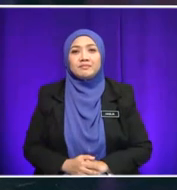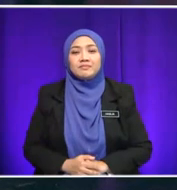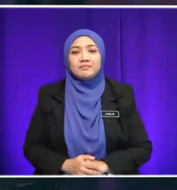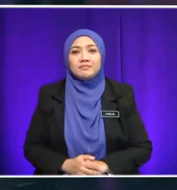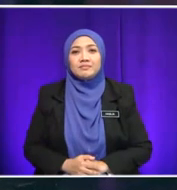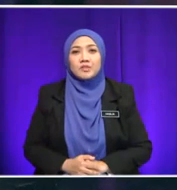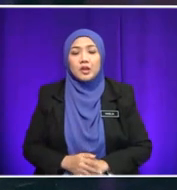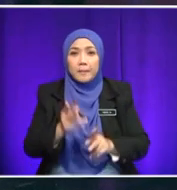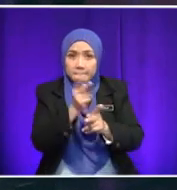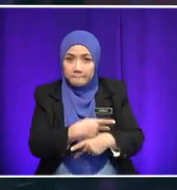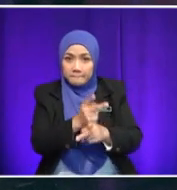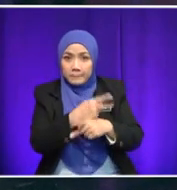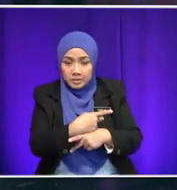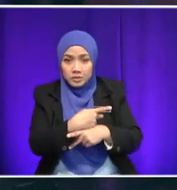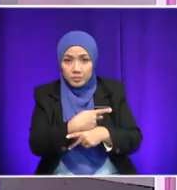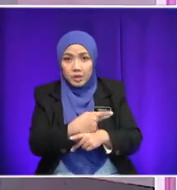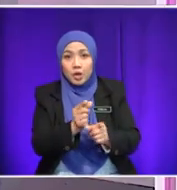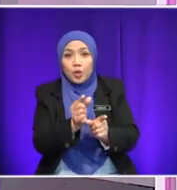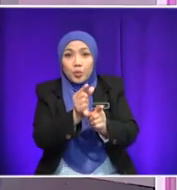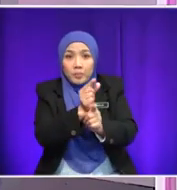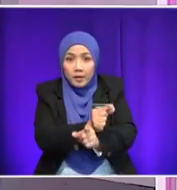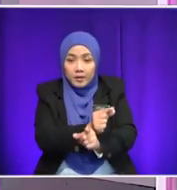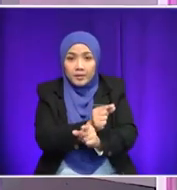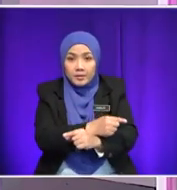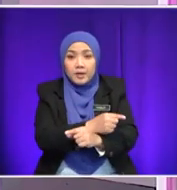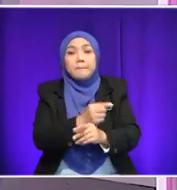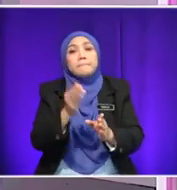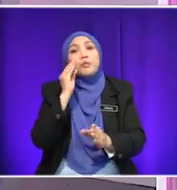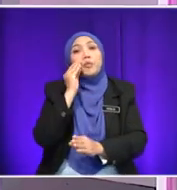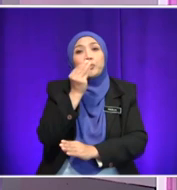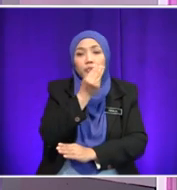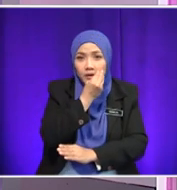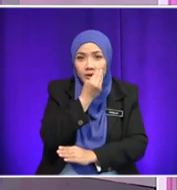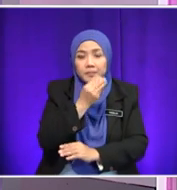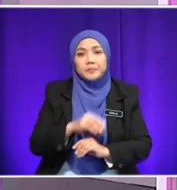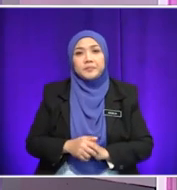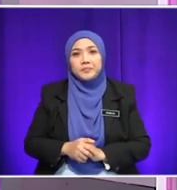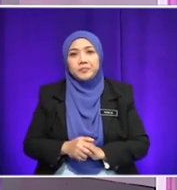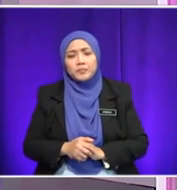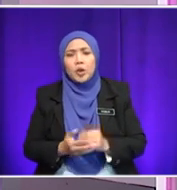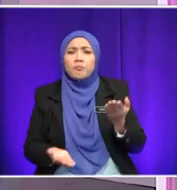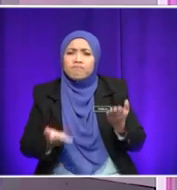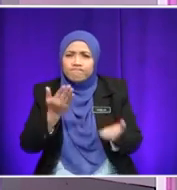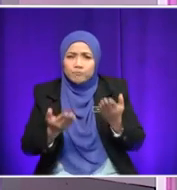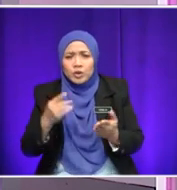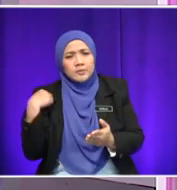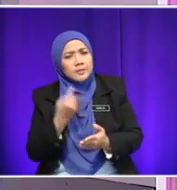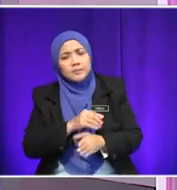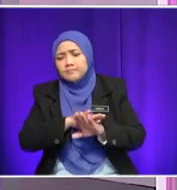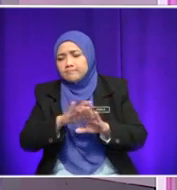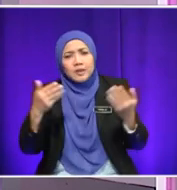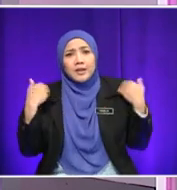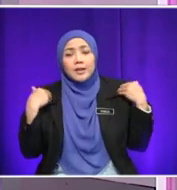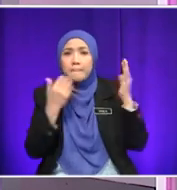prinsip gubahan bunga apabila kita membuat gubahan bunga seperti di awal tadi kita kurang berkelahiran kurang keberanian